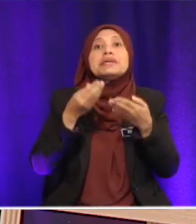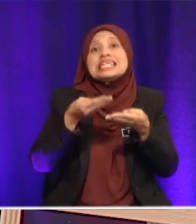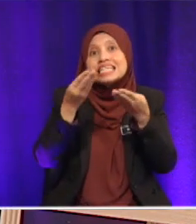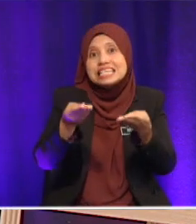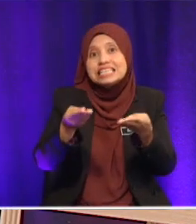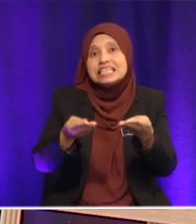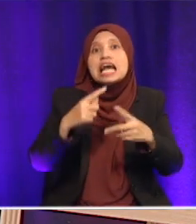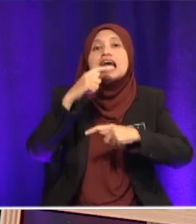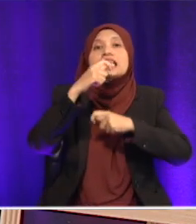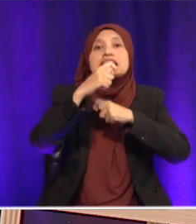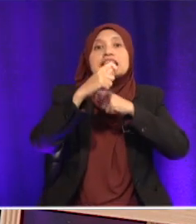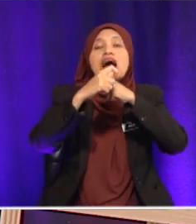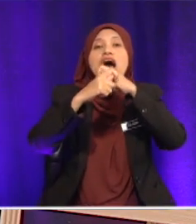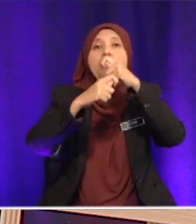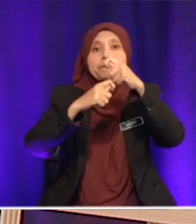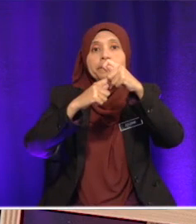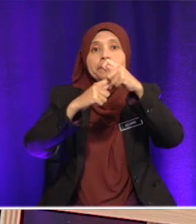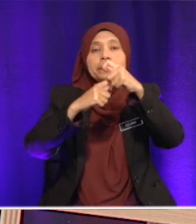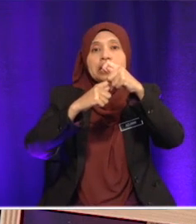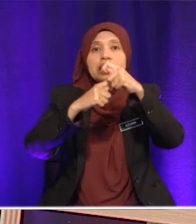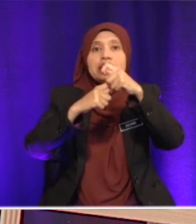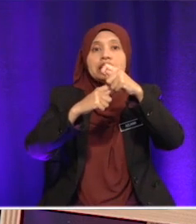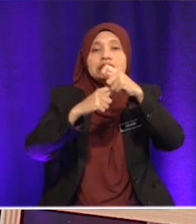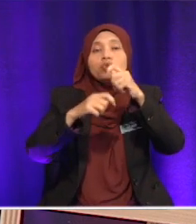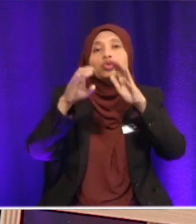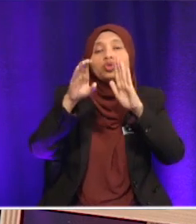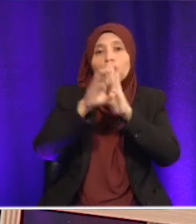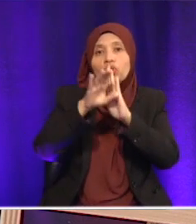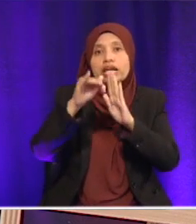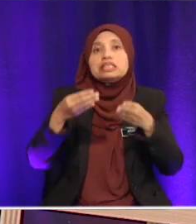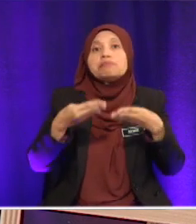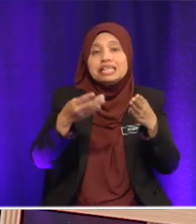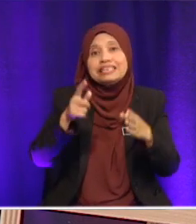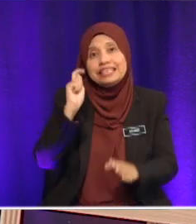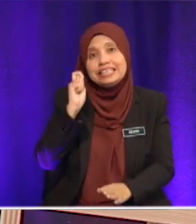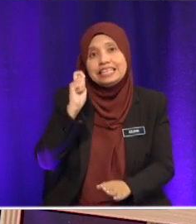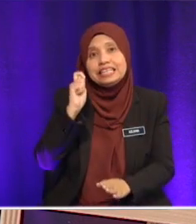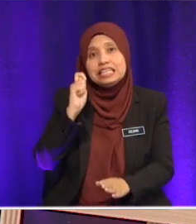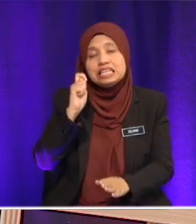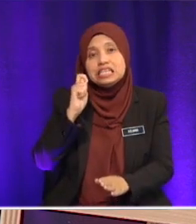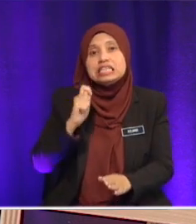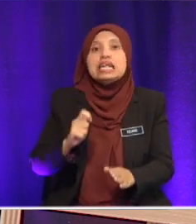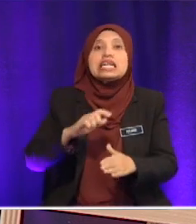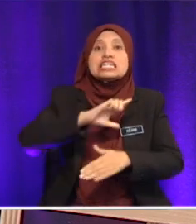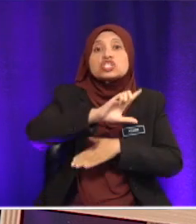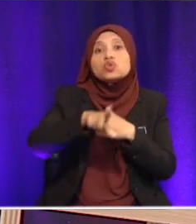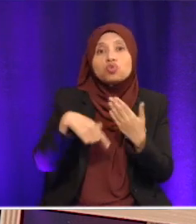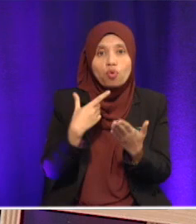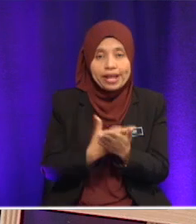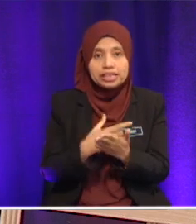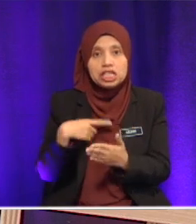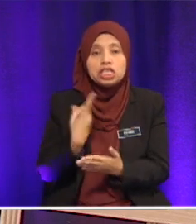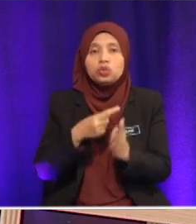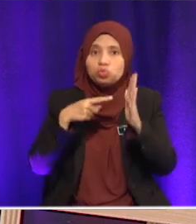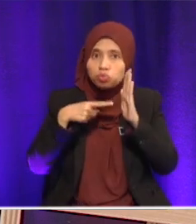apabila kita melihat seperti aspek yang saya Tunjukkan pada awal tadi secara holistik itu tadi ya kita akan Tunjukkan